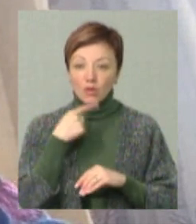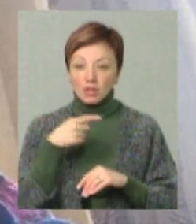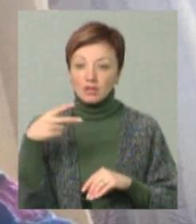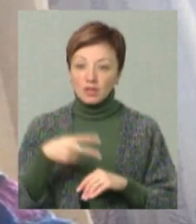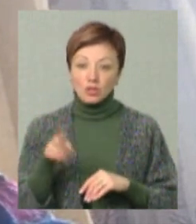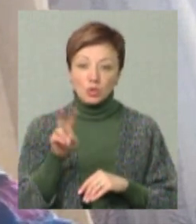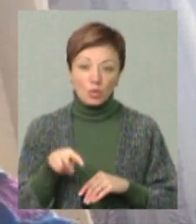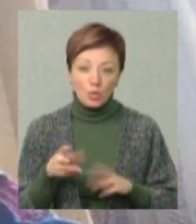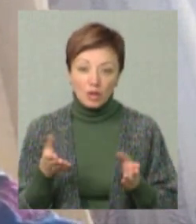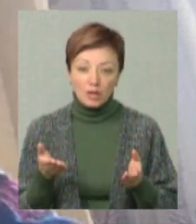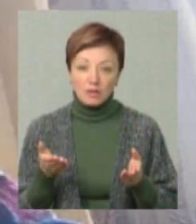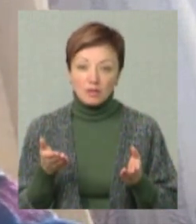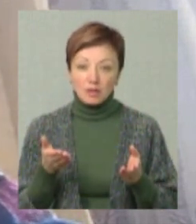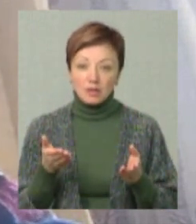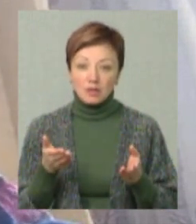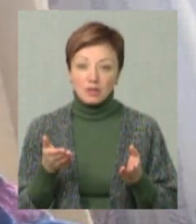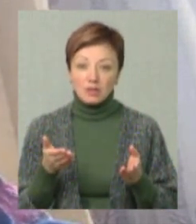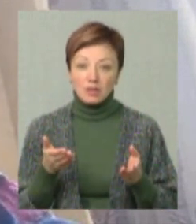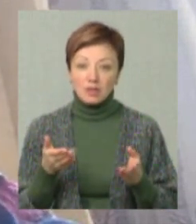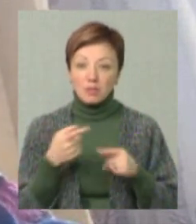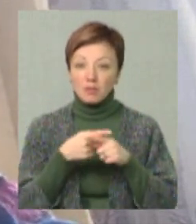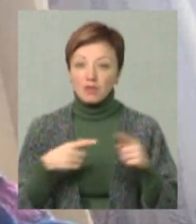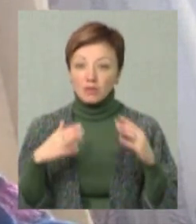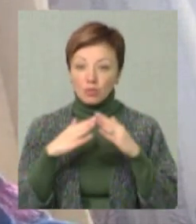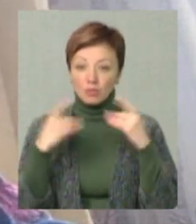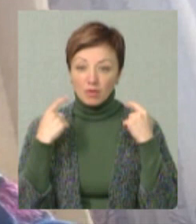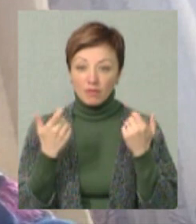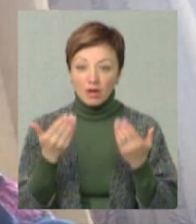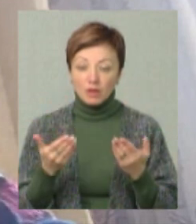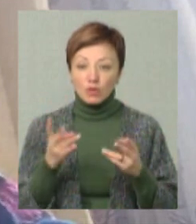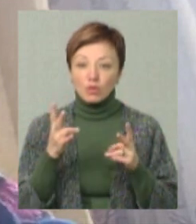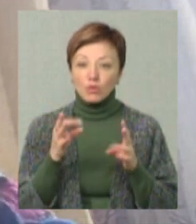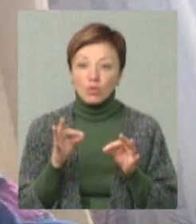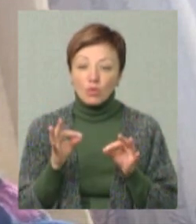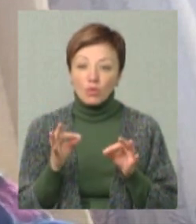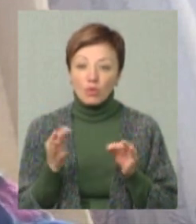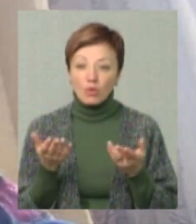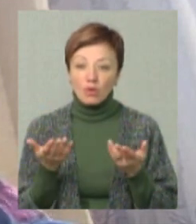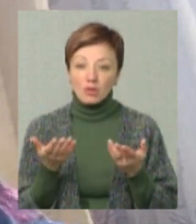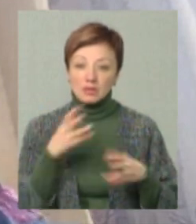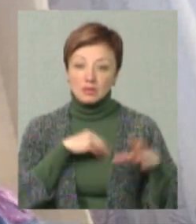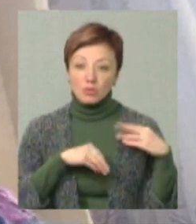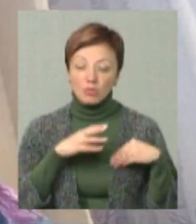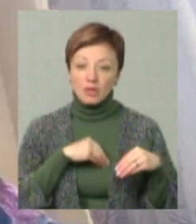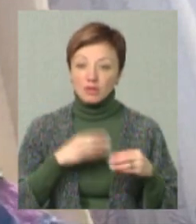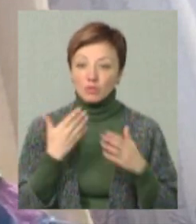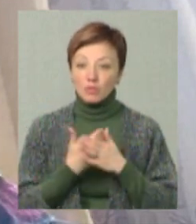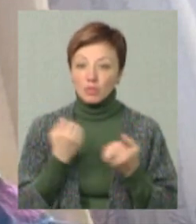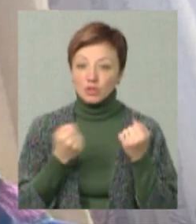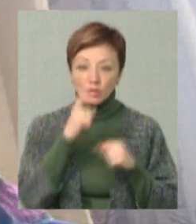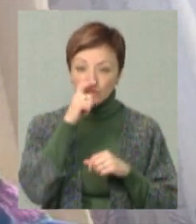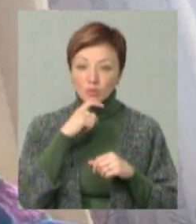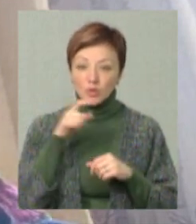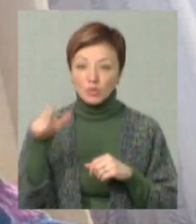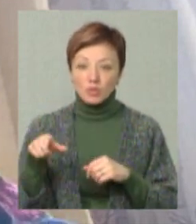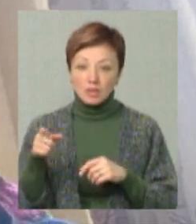каже $2000 і пів особняку ваші, це дуже круто, але людина потирає руки, що вона заробила, купить собі нову машину і не